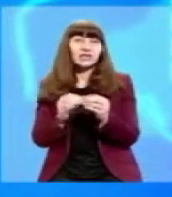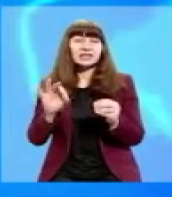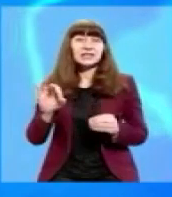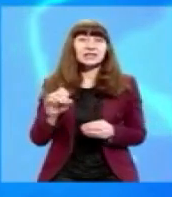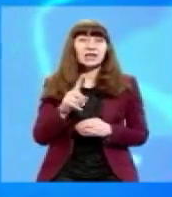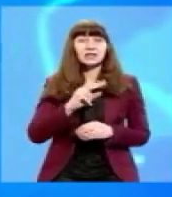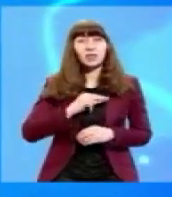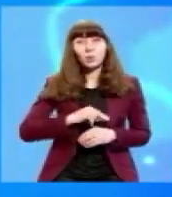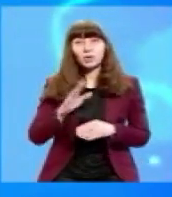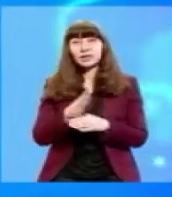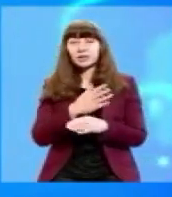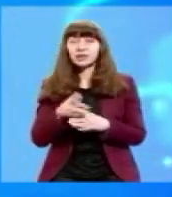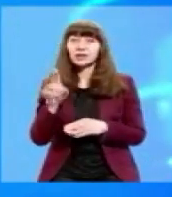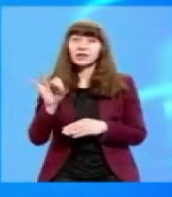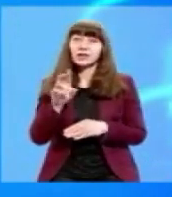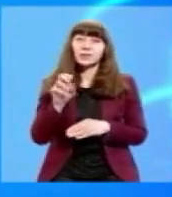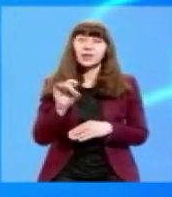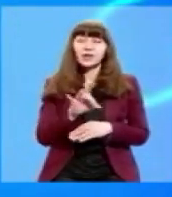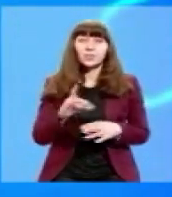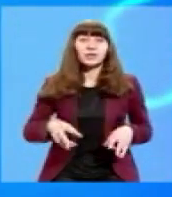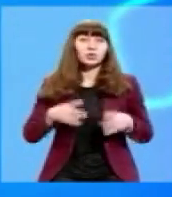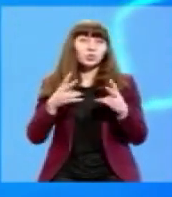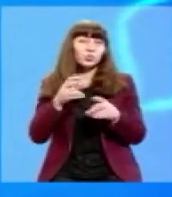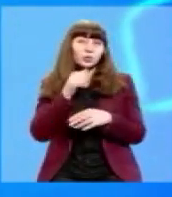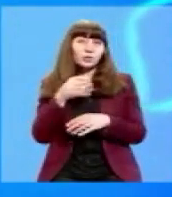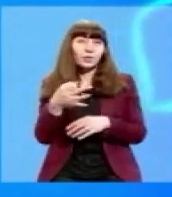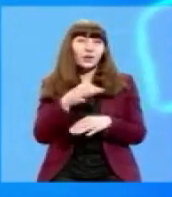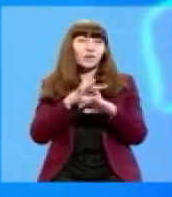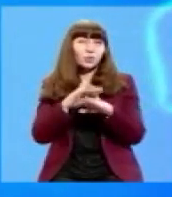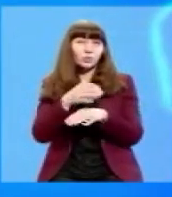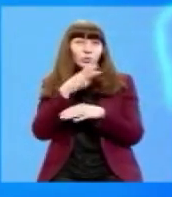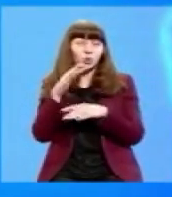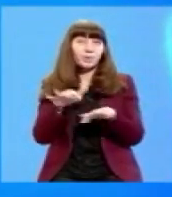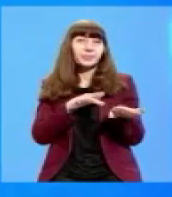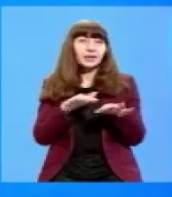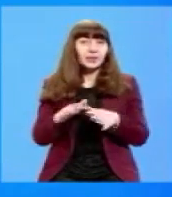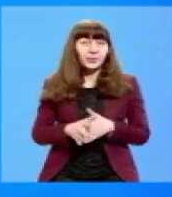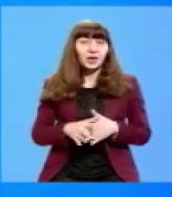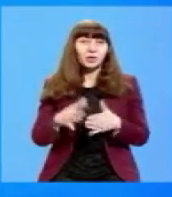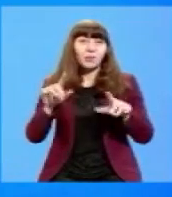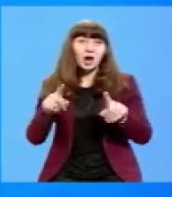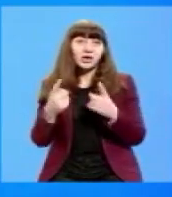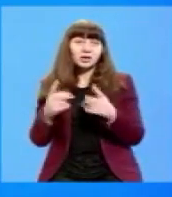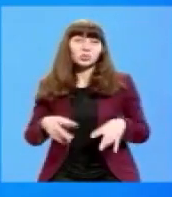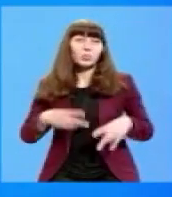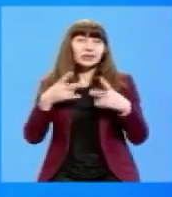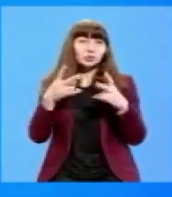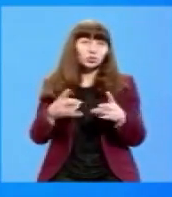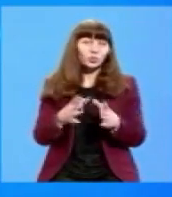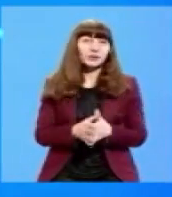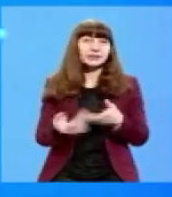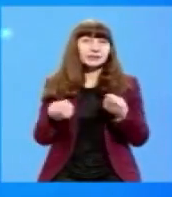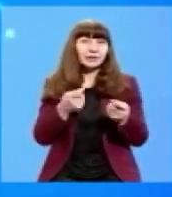раз. Сотрудниками отдела по киберпреступности области проводится ряд мероприятий по установлению и задержанию преступников.